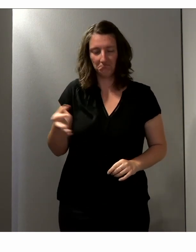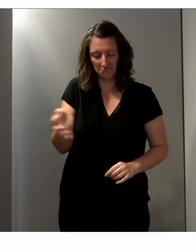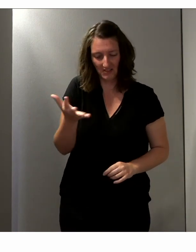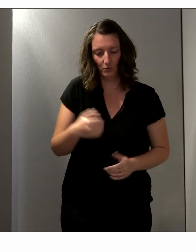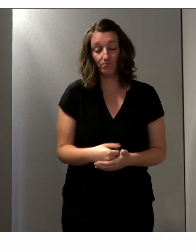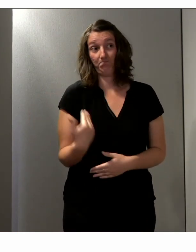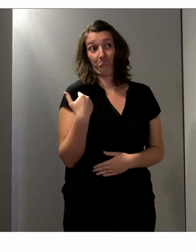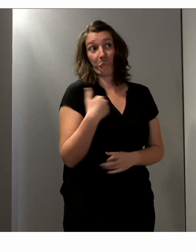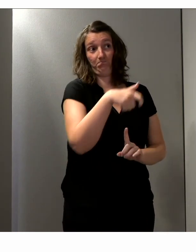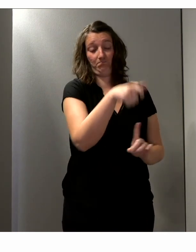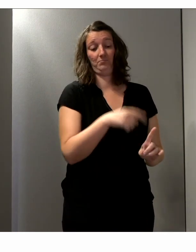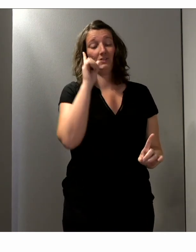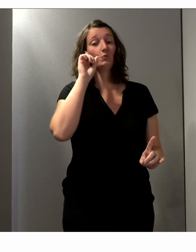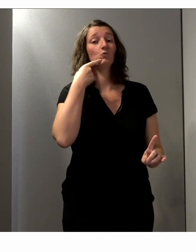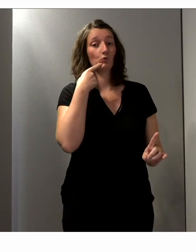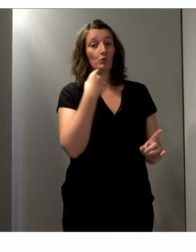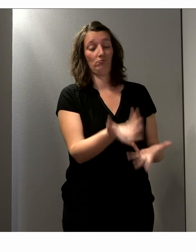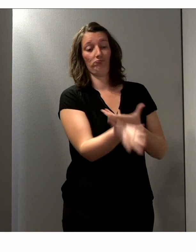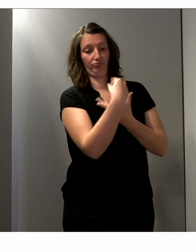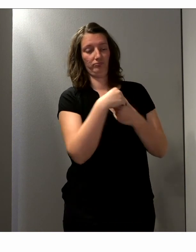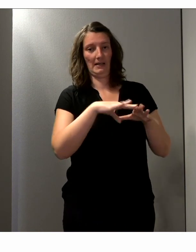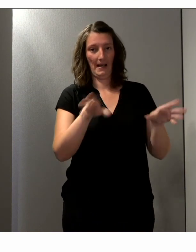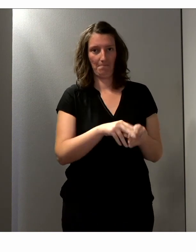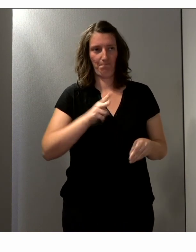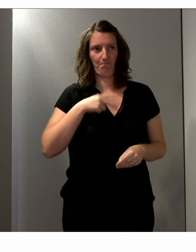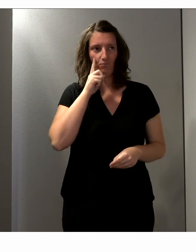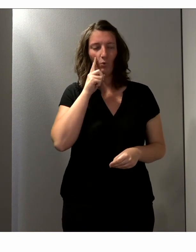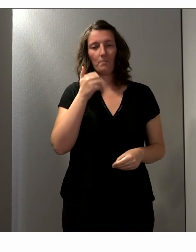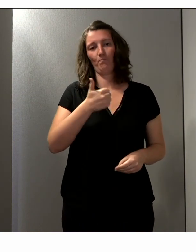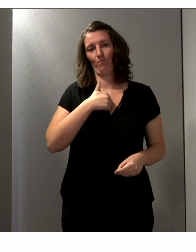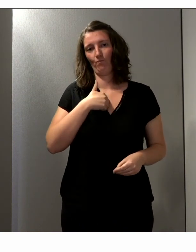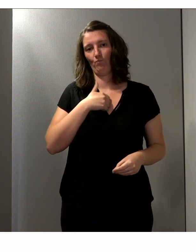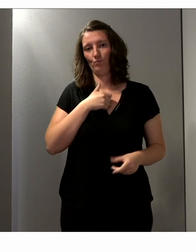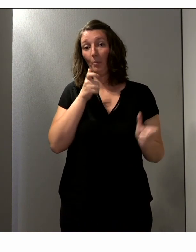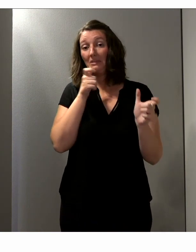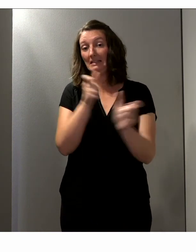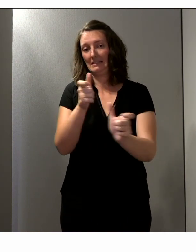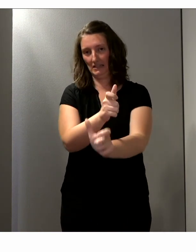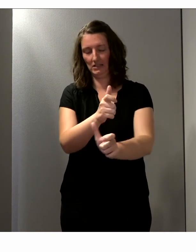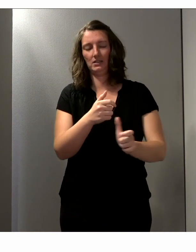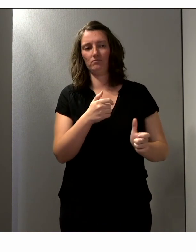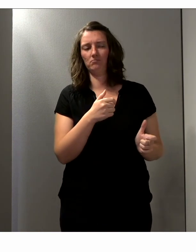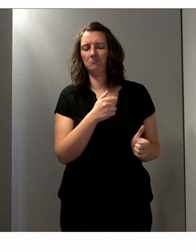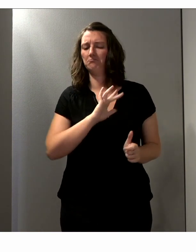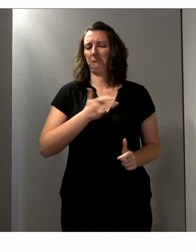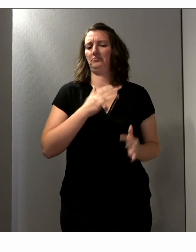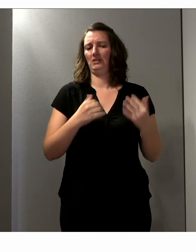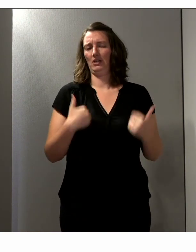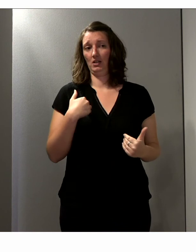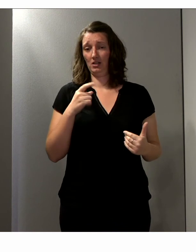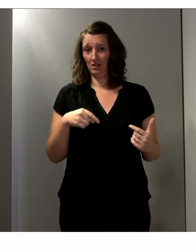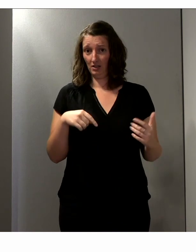intégré dans mon équipe une personne sourde, car je suis sensible au handicap étant moi-même dyslexique. Dois-je apprendre le lac des